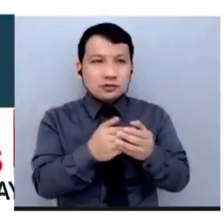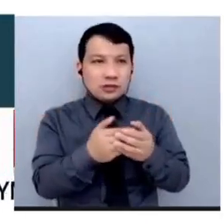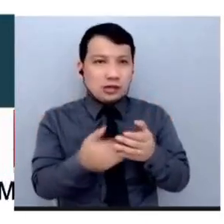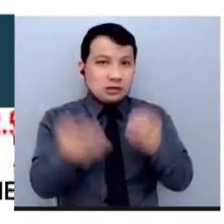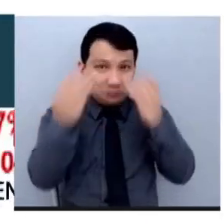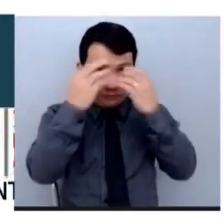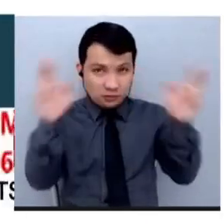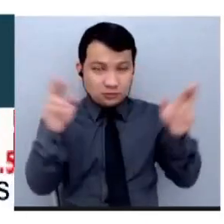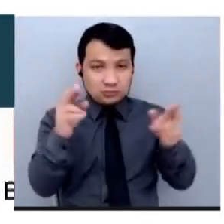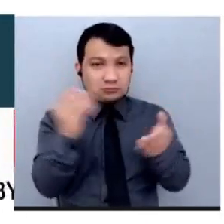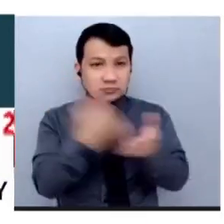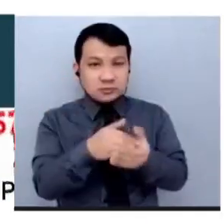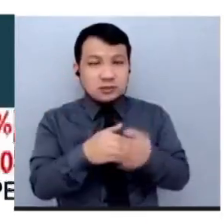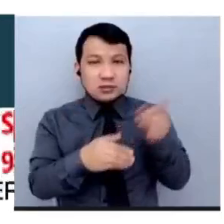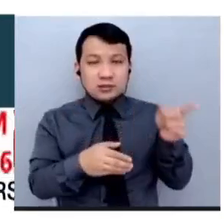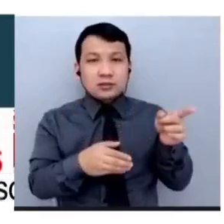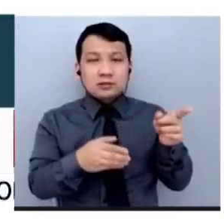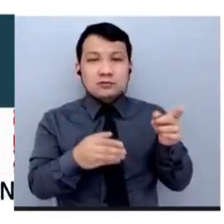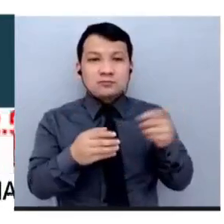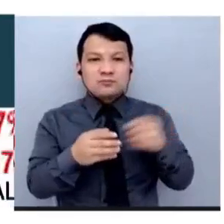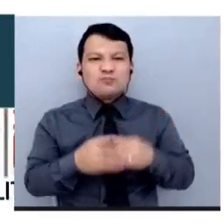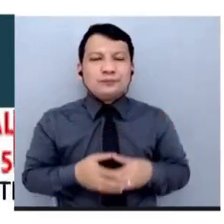seek re-election.